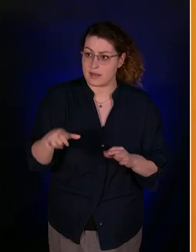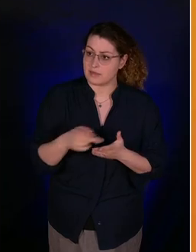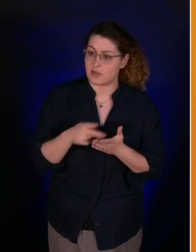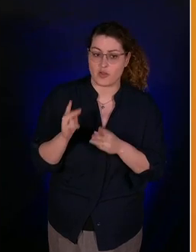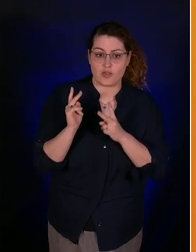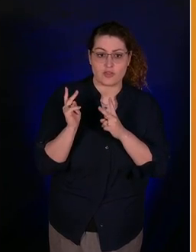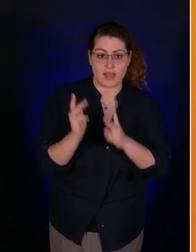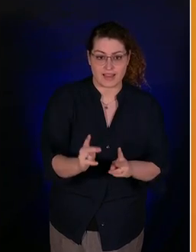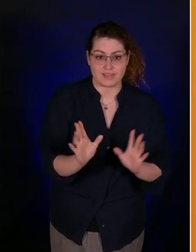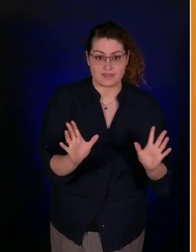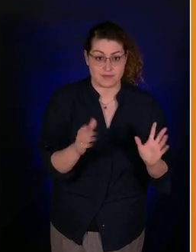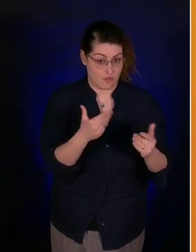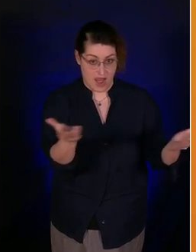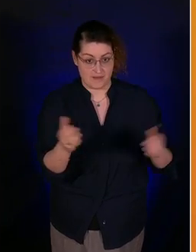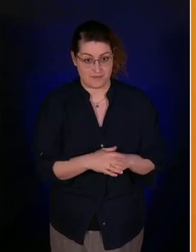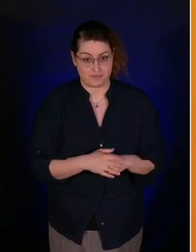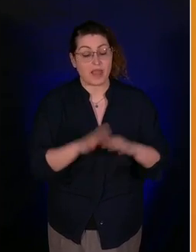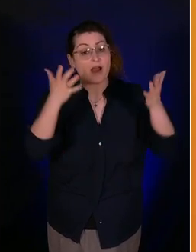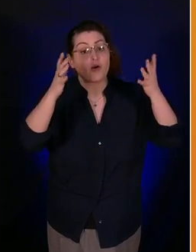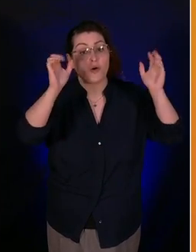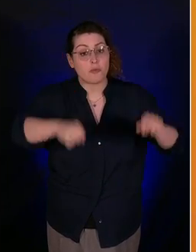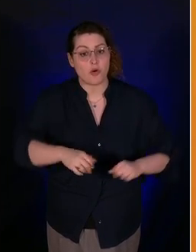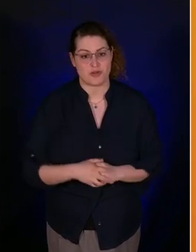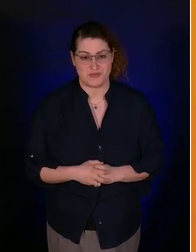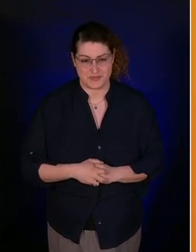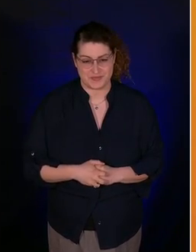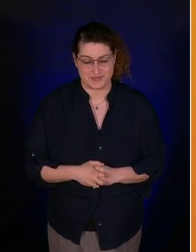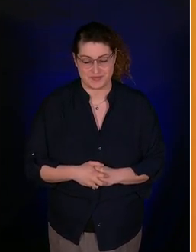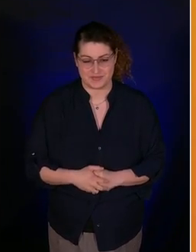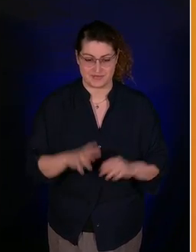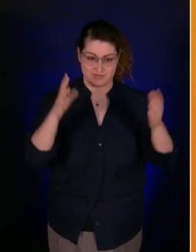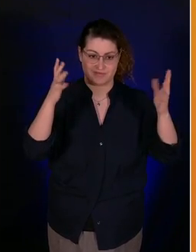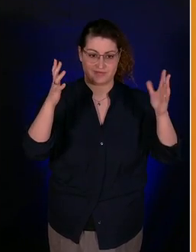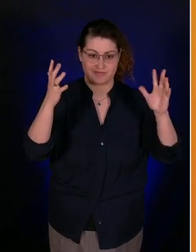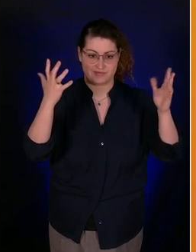génial. On peut les applaudir.